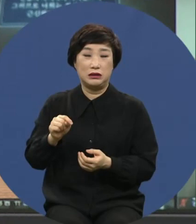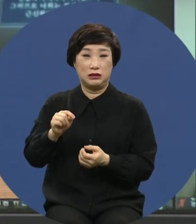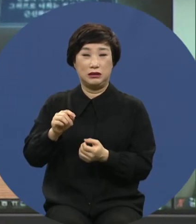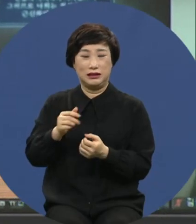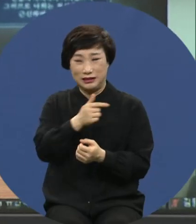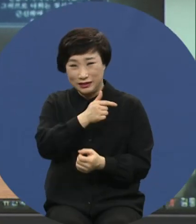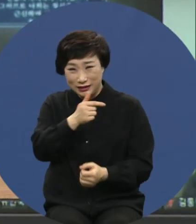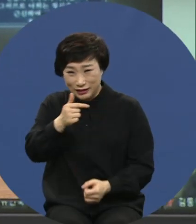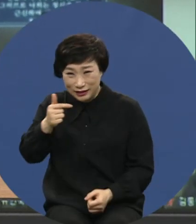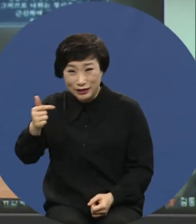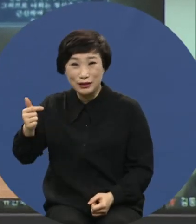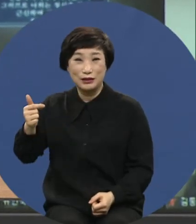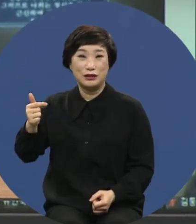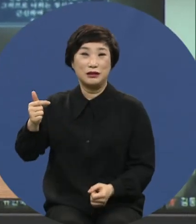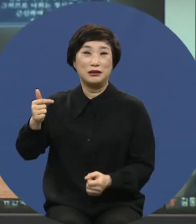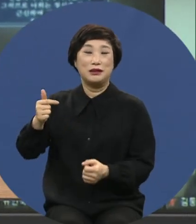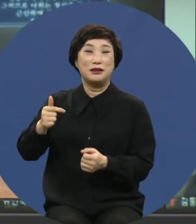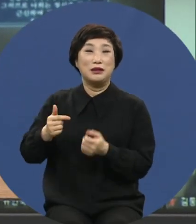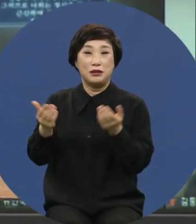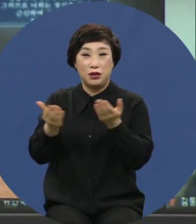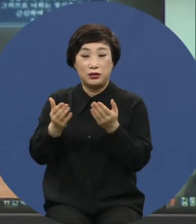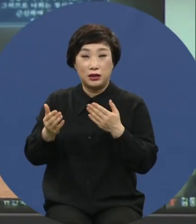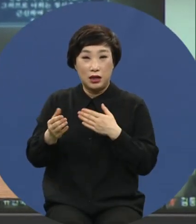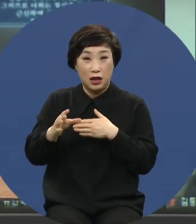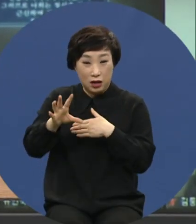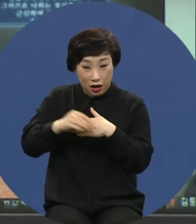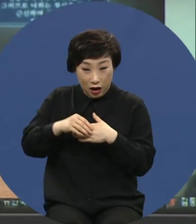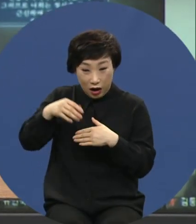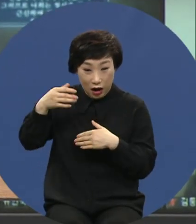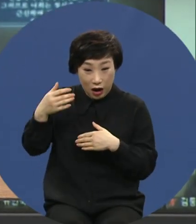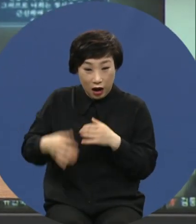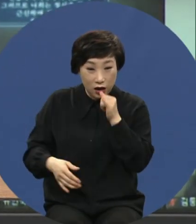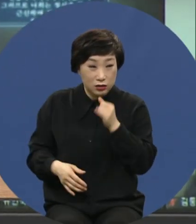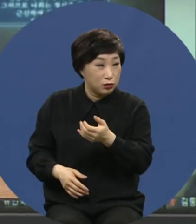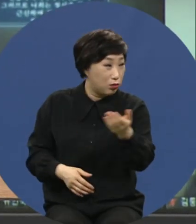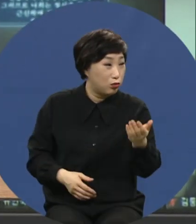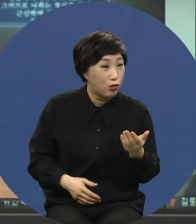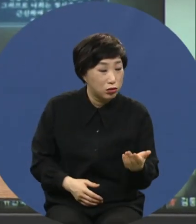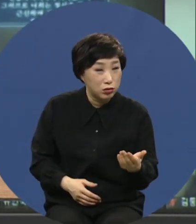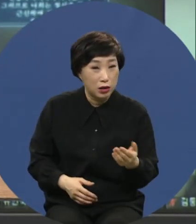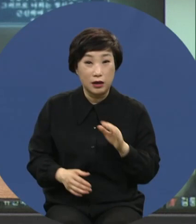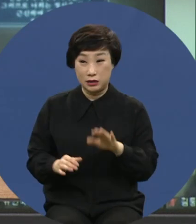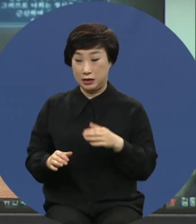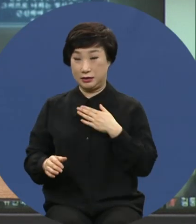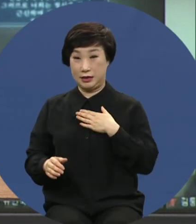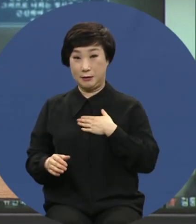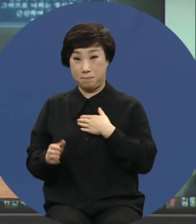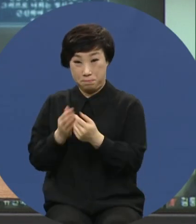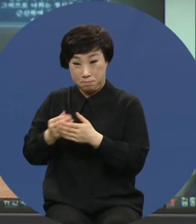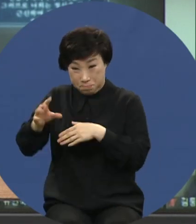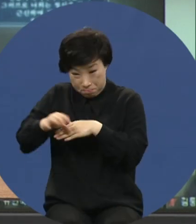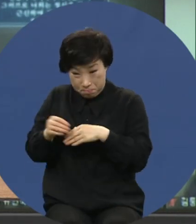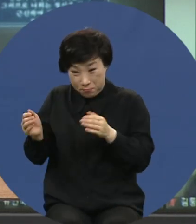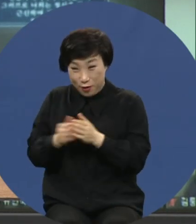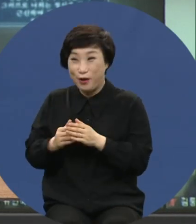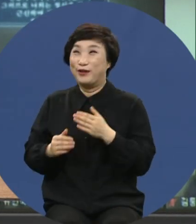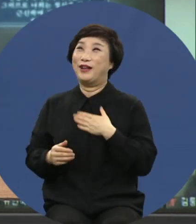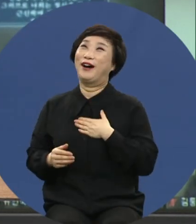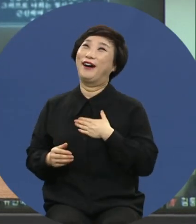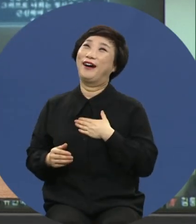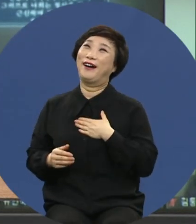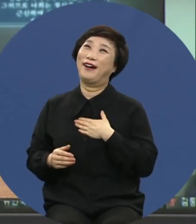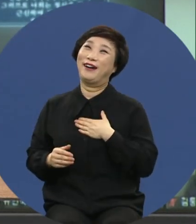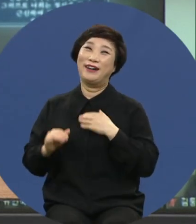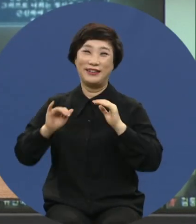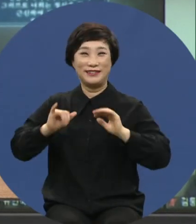그 큰 역사가 내게 이루어졌다라고 말할 때 내가 얼마나 이